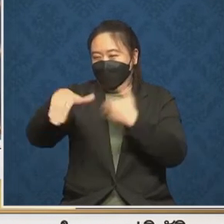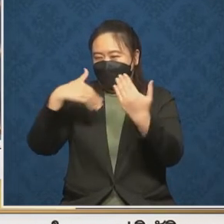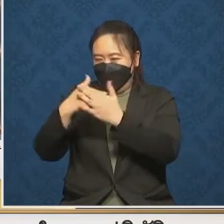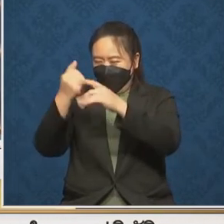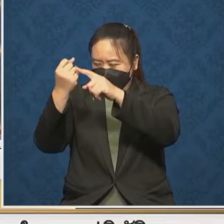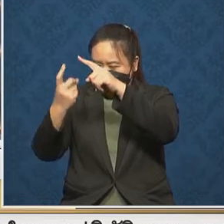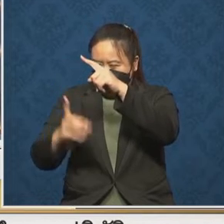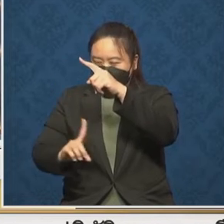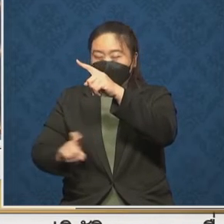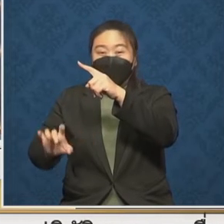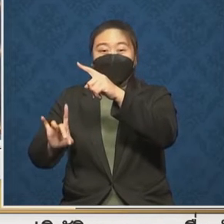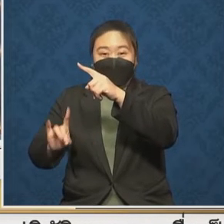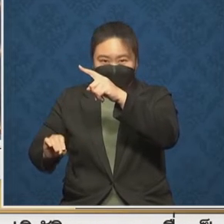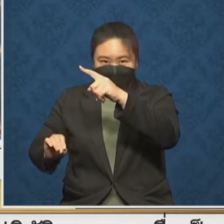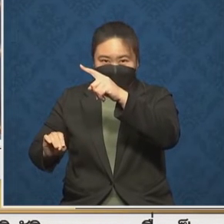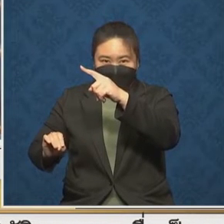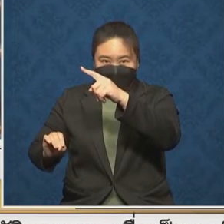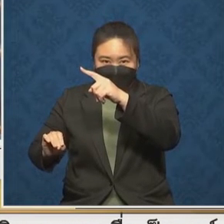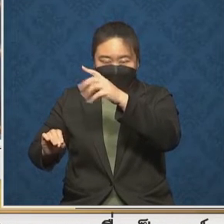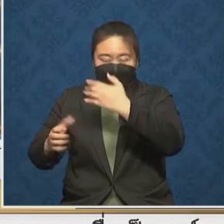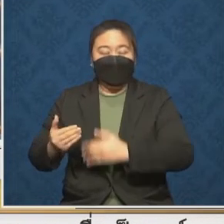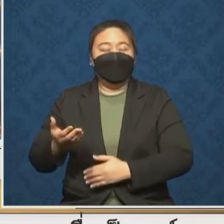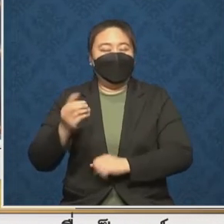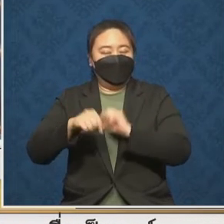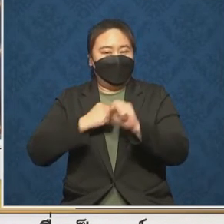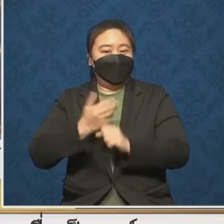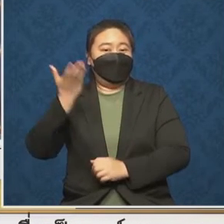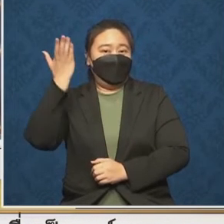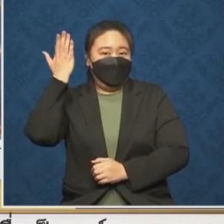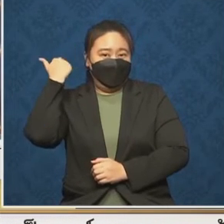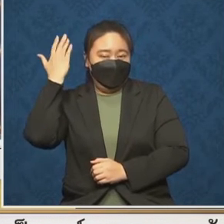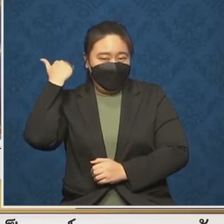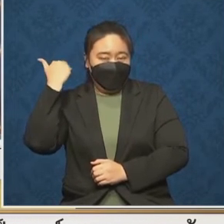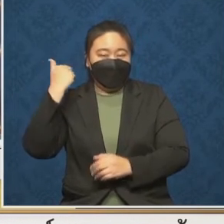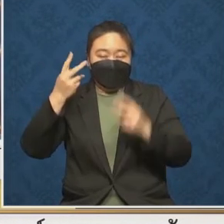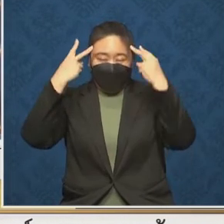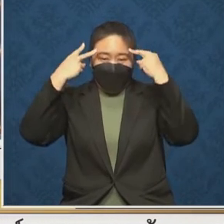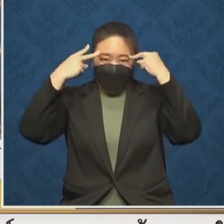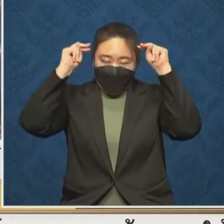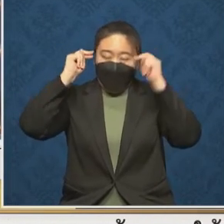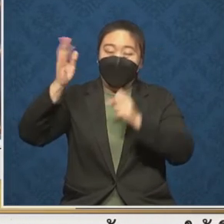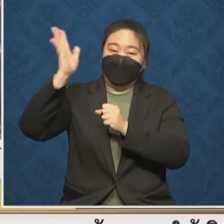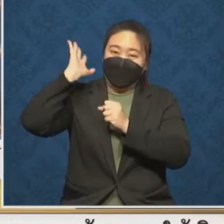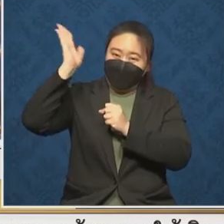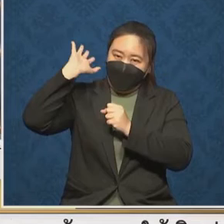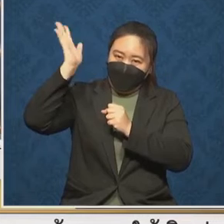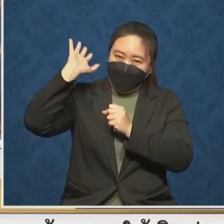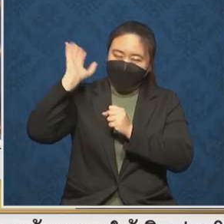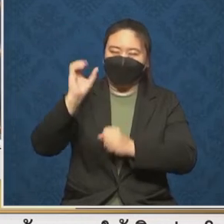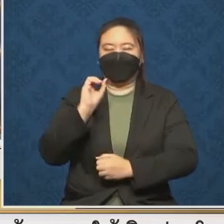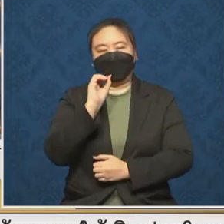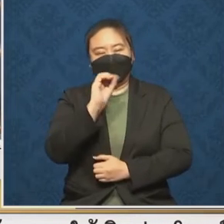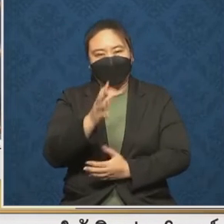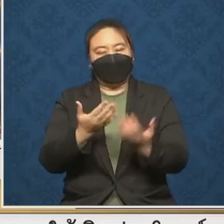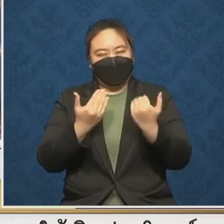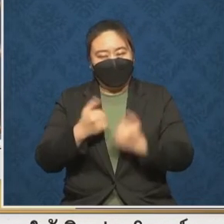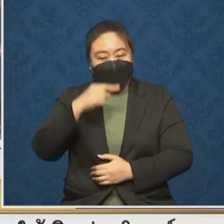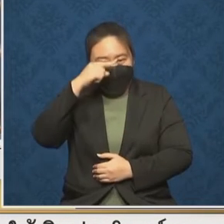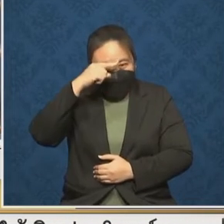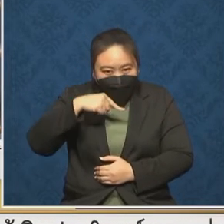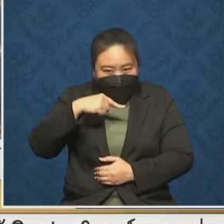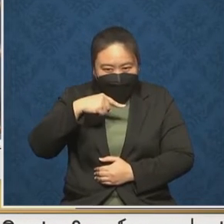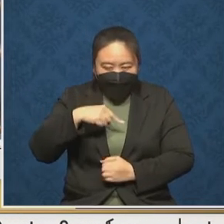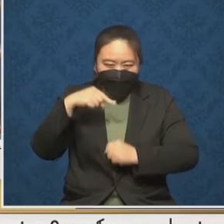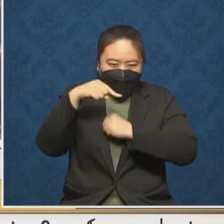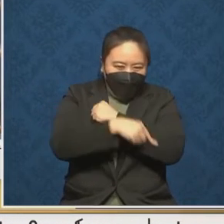เมปีที่แล้วท่านนายกหรอหลายคนมาชจแงในตอนอภิปลายก็บอกว่าเราอยู่ในที่